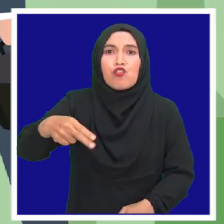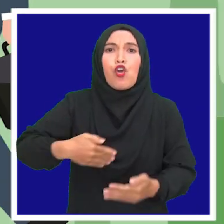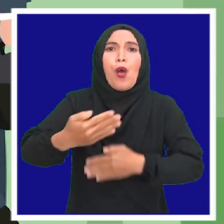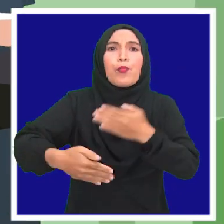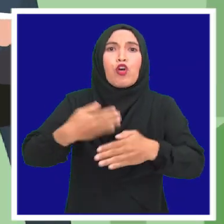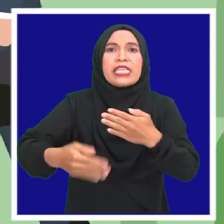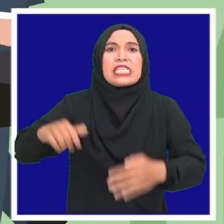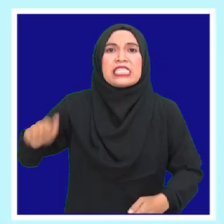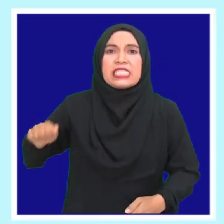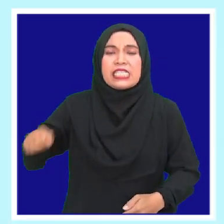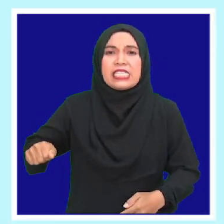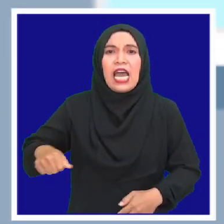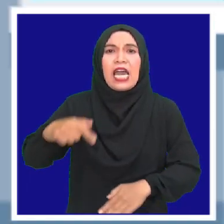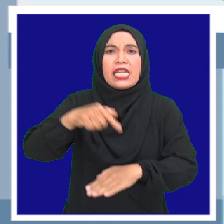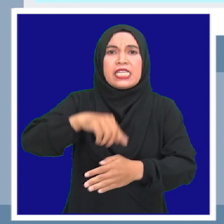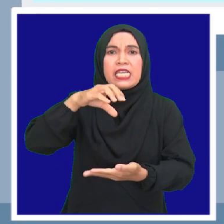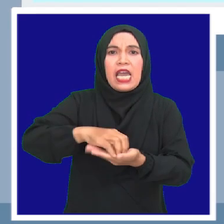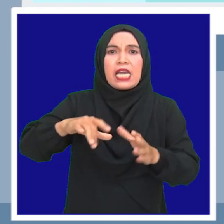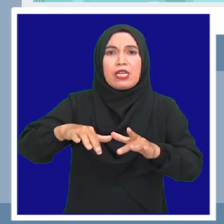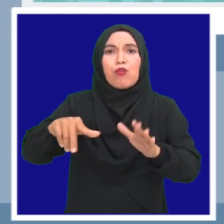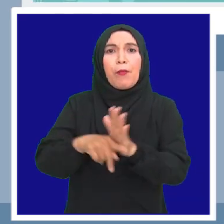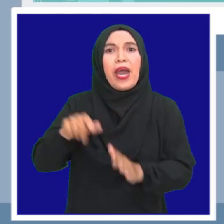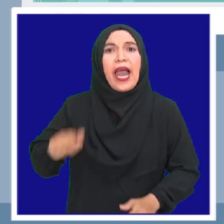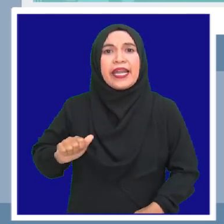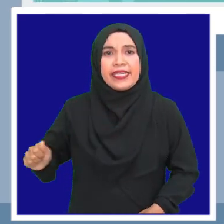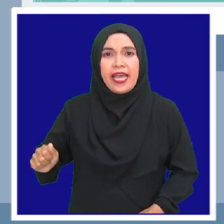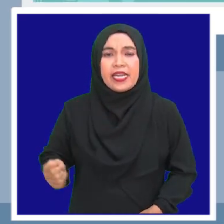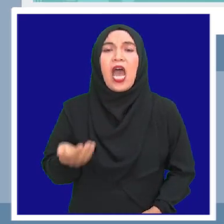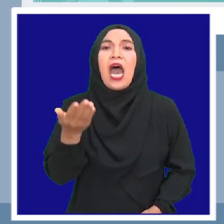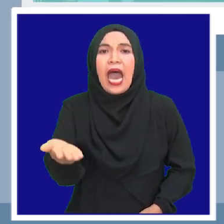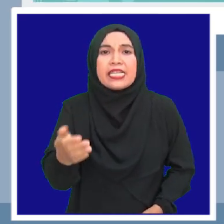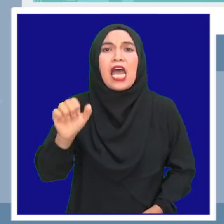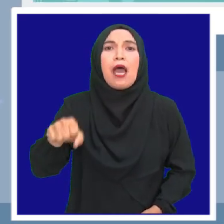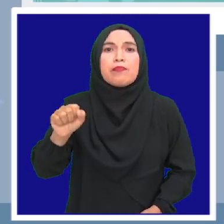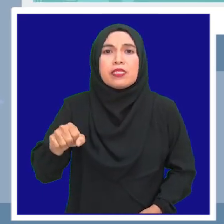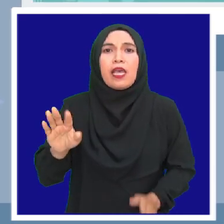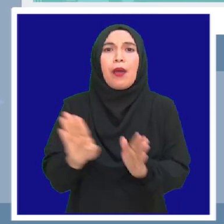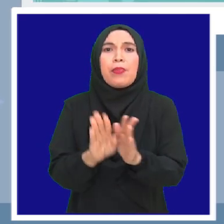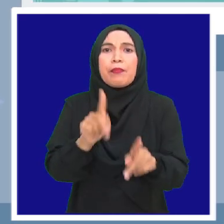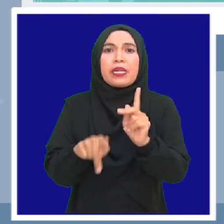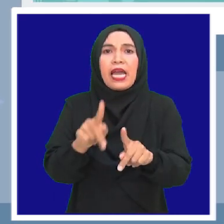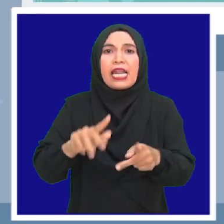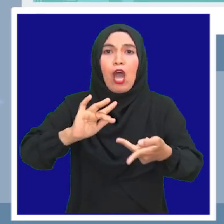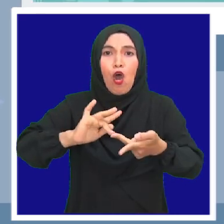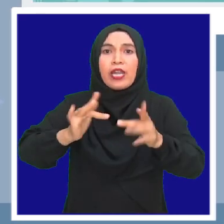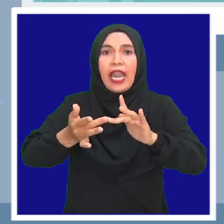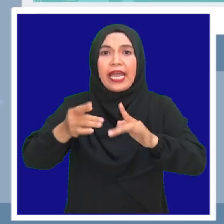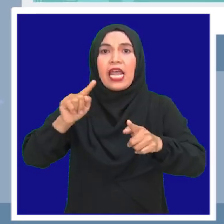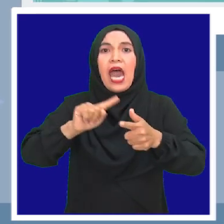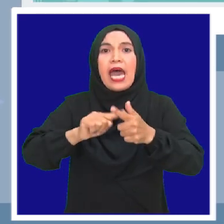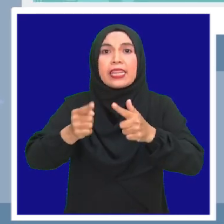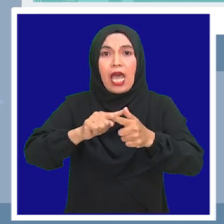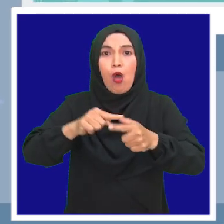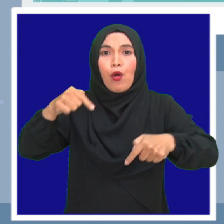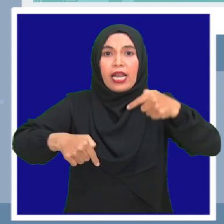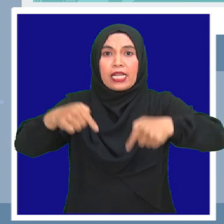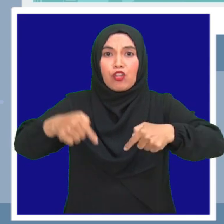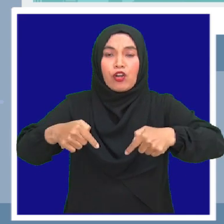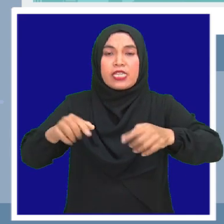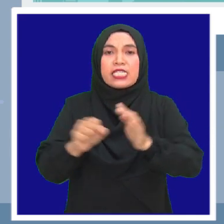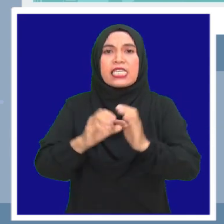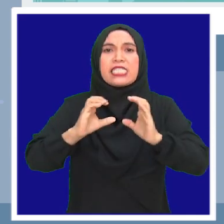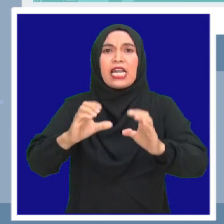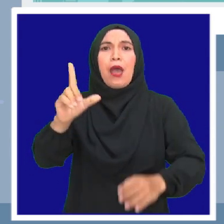pengadilan. Anjeun oge bisa boga perkara online atawa elektronik dilumangsungkeun pribadi atawa diwakilan